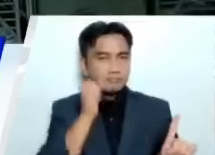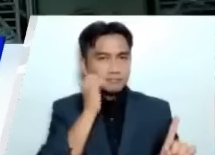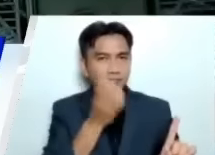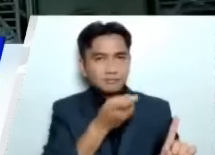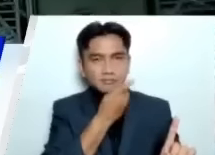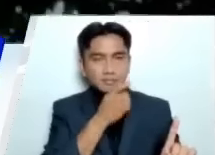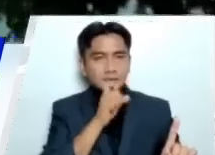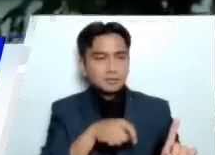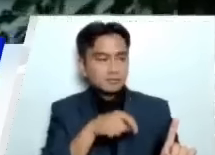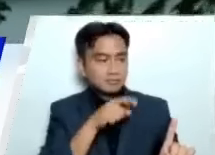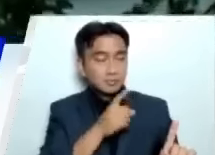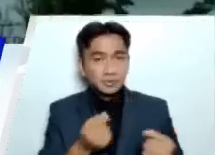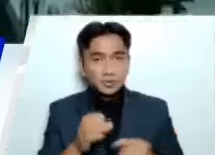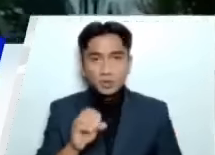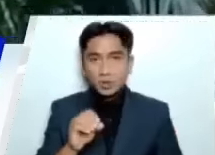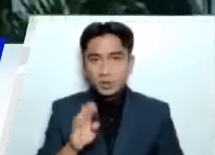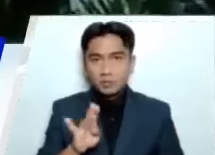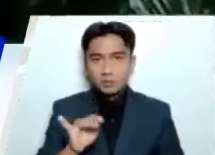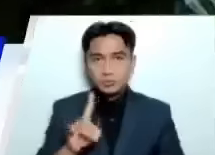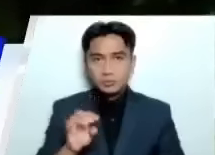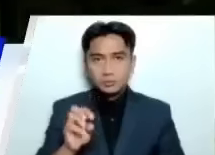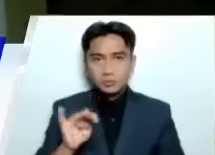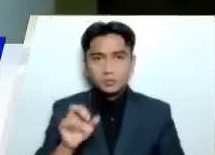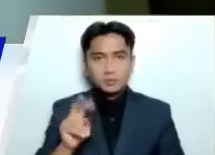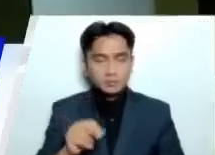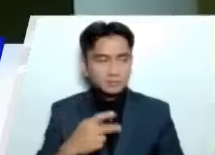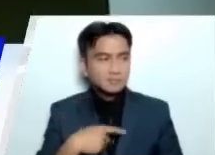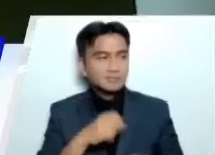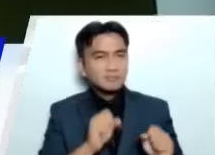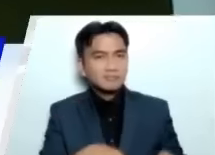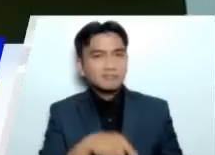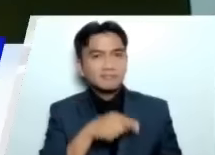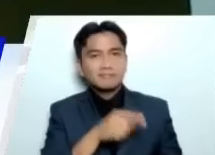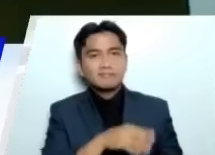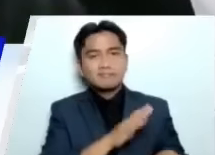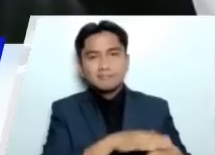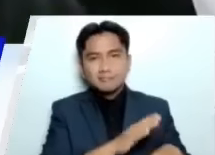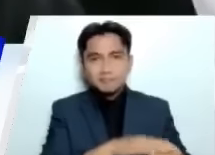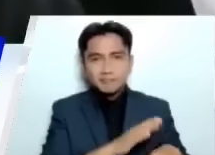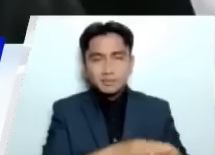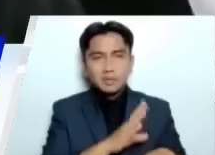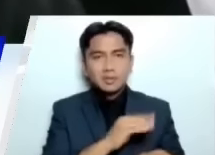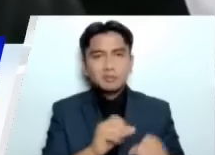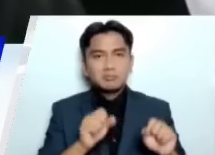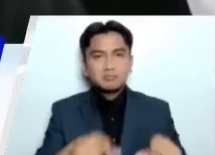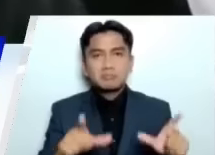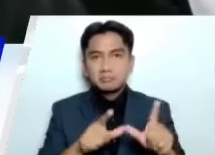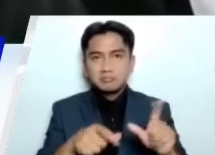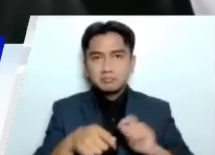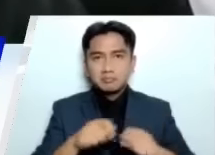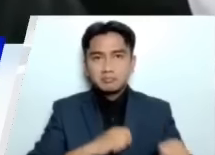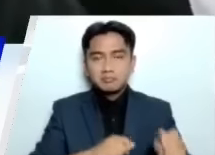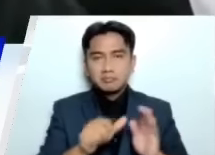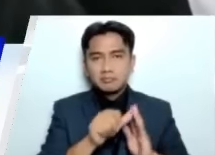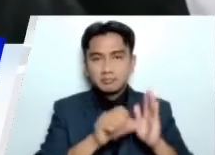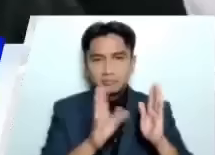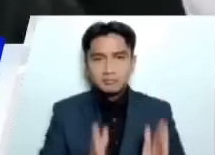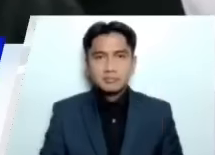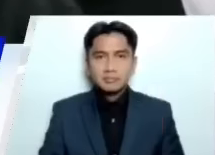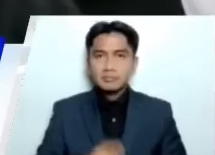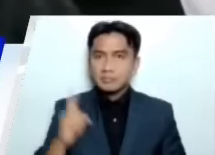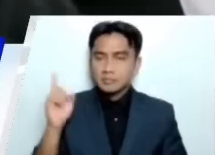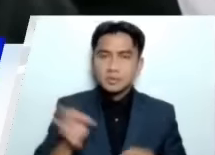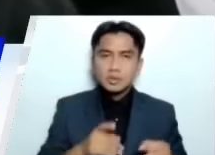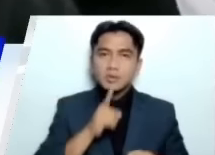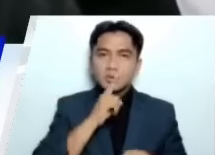ng ombudsman at madisbar o matanggalan ng lisensya bilang abogado. This is clear political harassment. This is